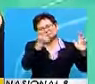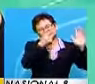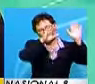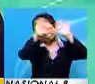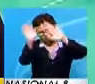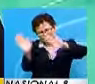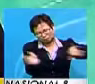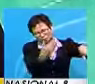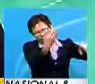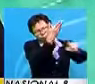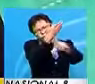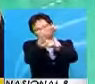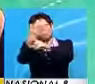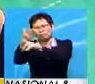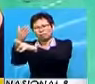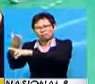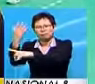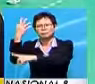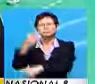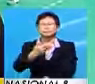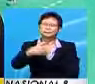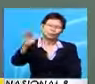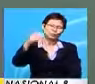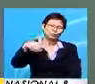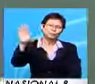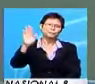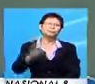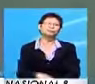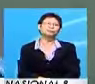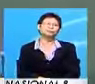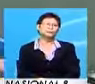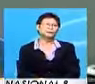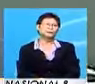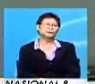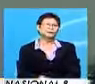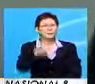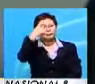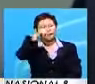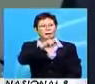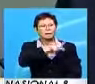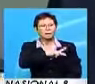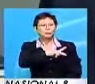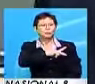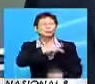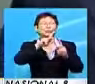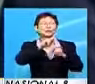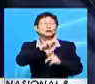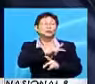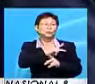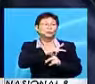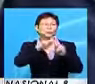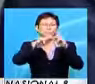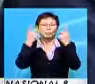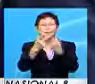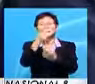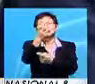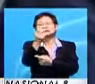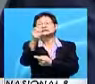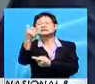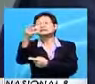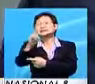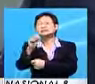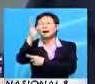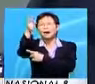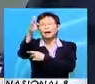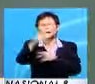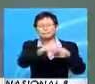be let them go. Manakala bagi ketua pasukan Sim Jian Chin yang